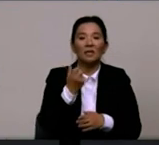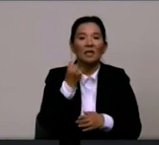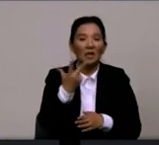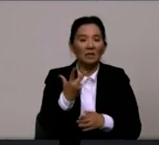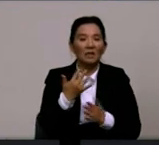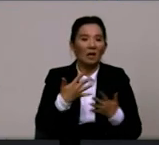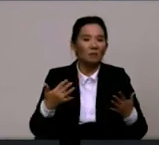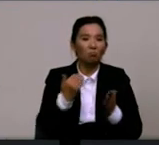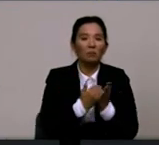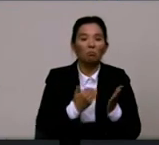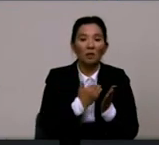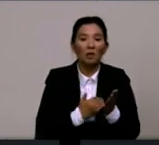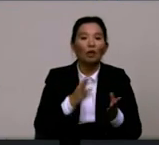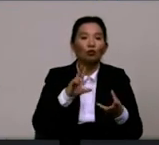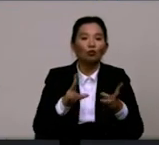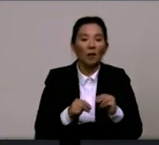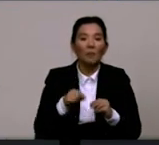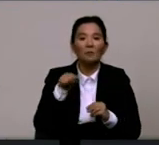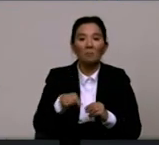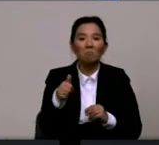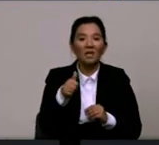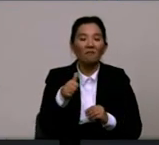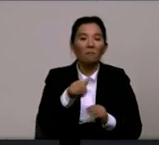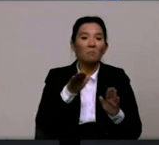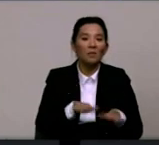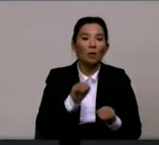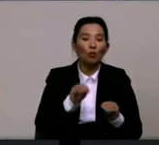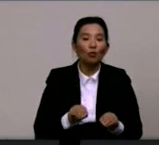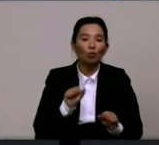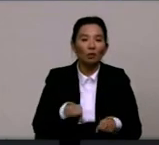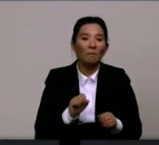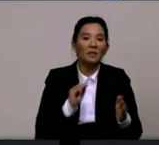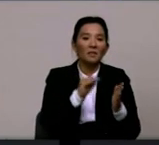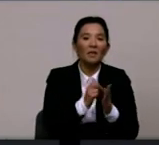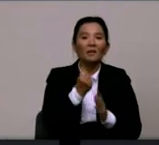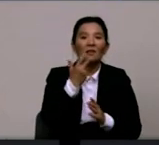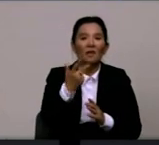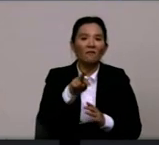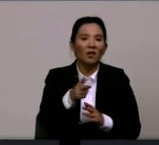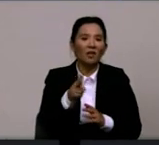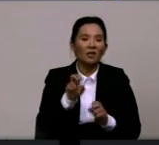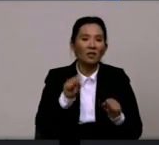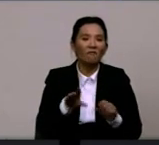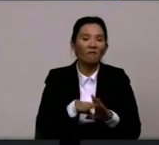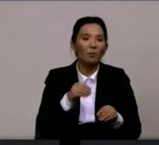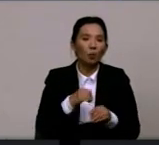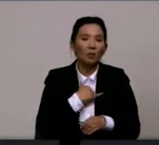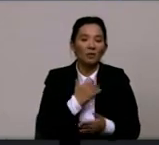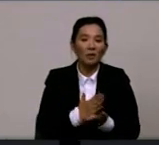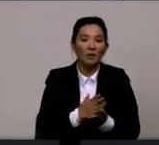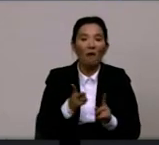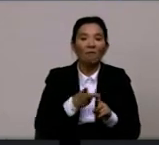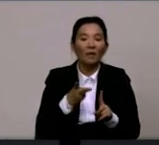13 предметов. Значит, на первое место у нас можно поставить 13 вариантов есть выбора.